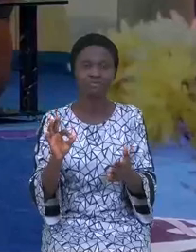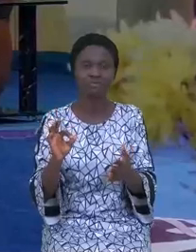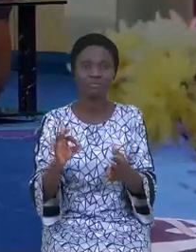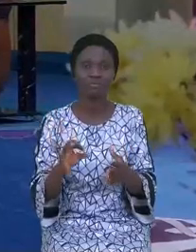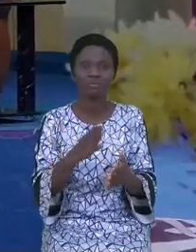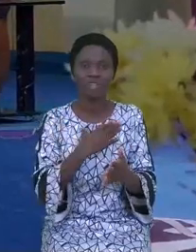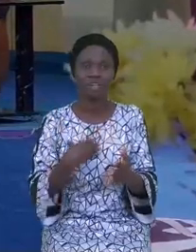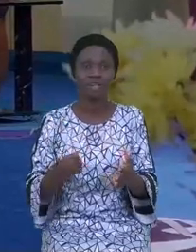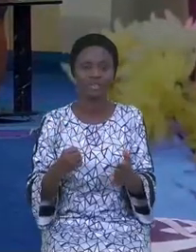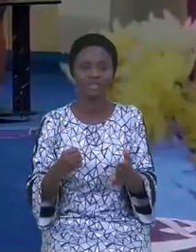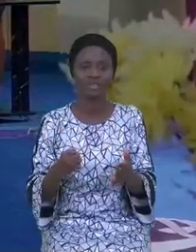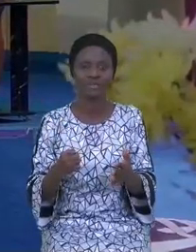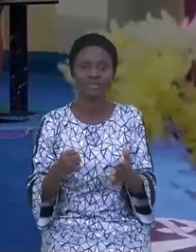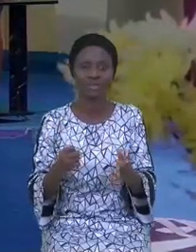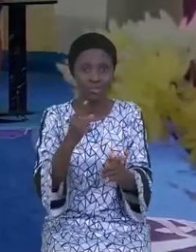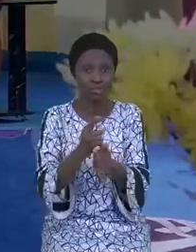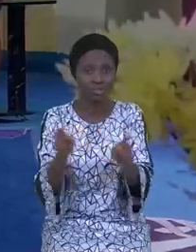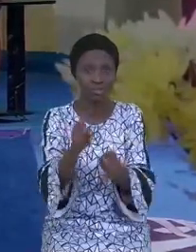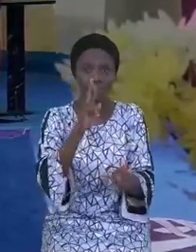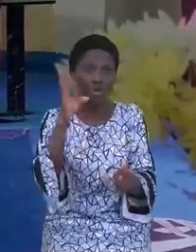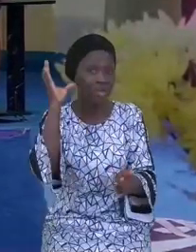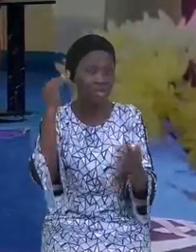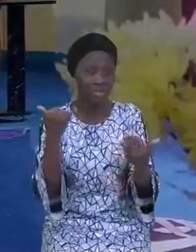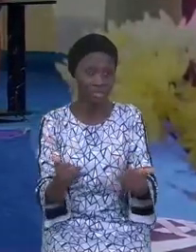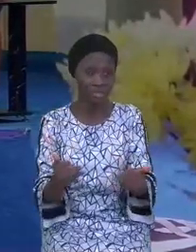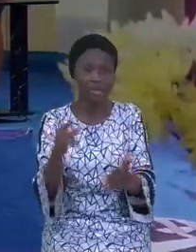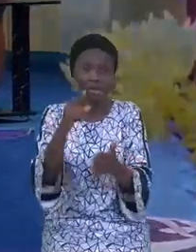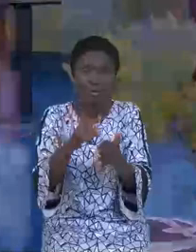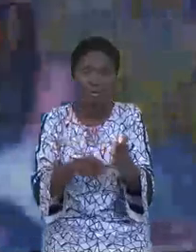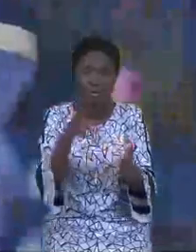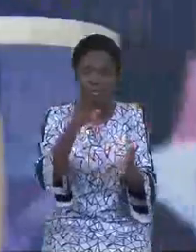parler Paul, comme tu entends. Et ce que tu entends